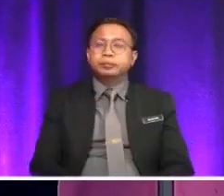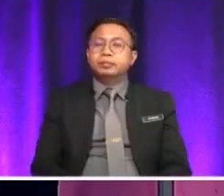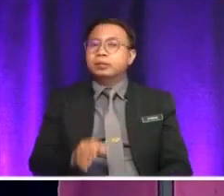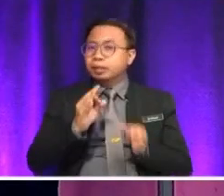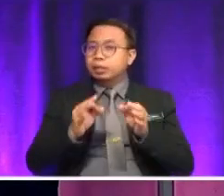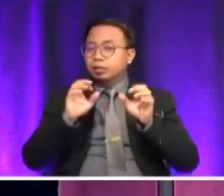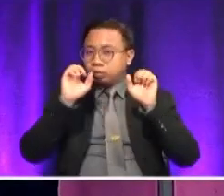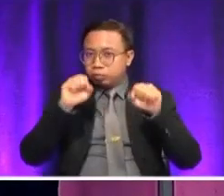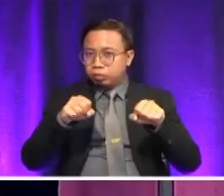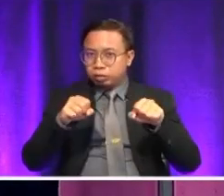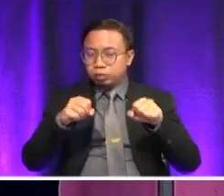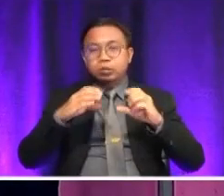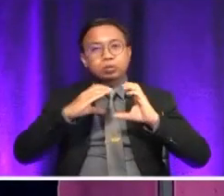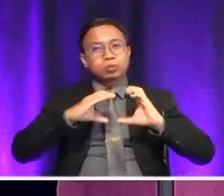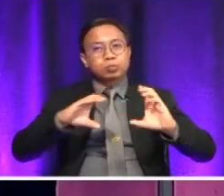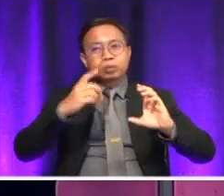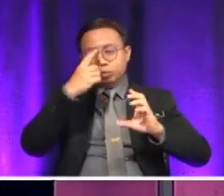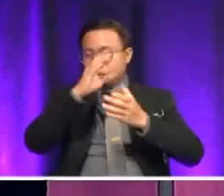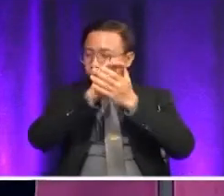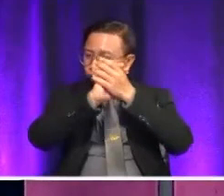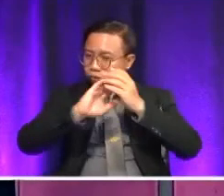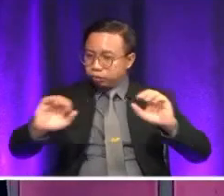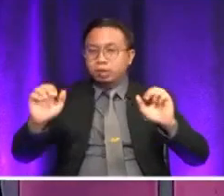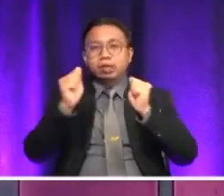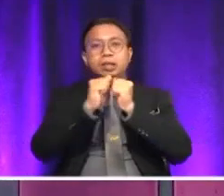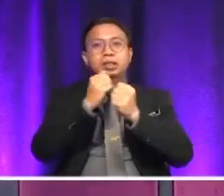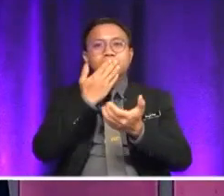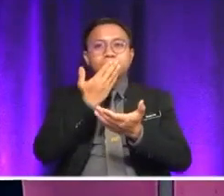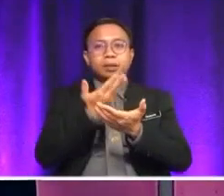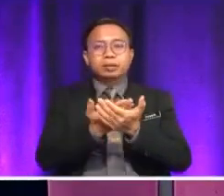kalau boleh, okey, cuba untuk selesaikan dengan cara yang baik.